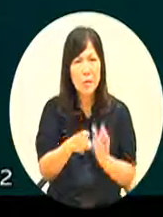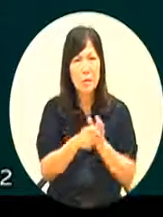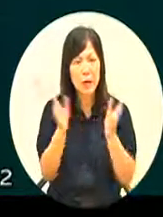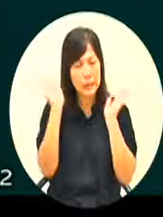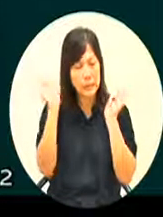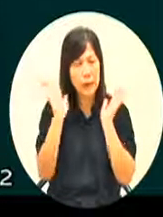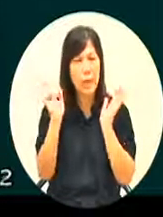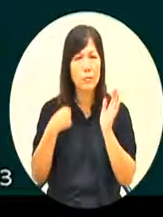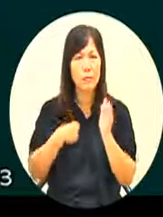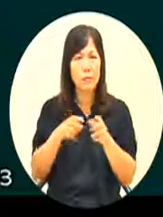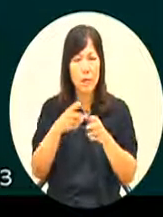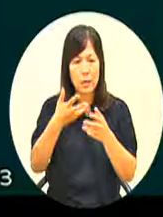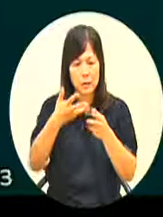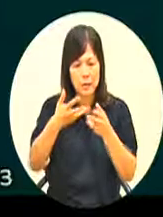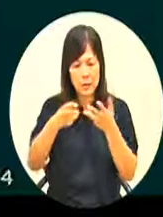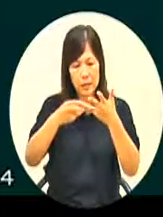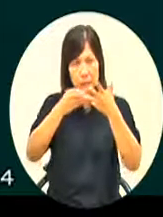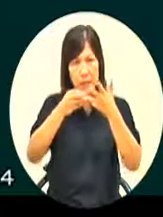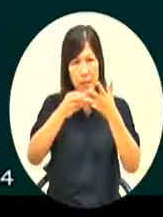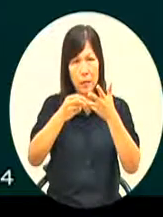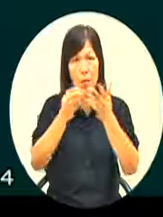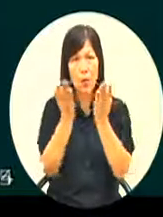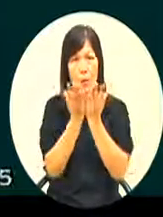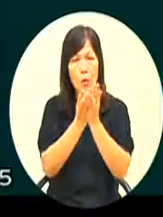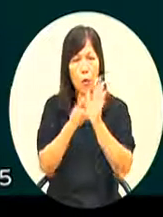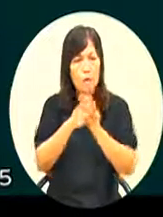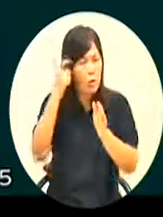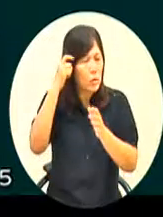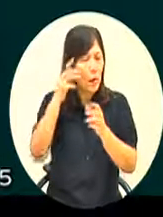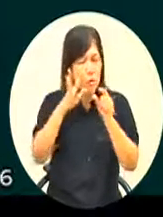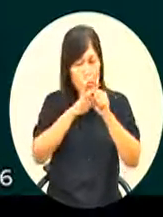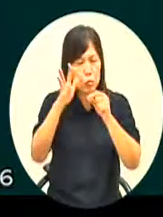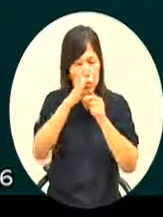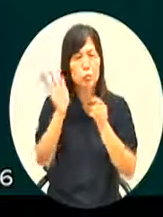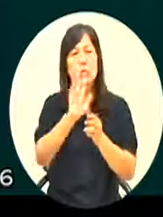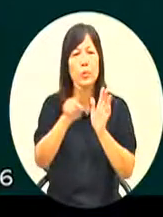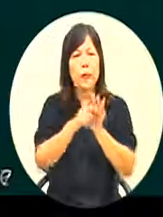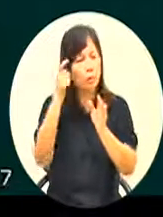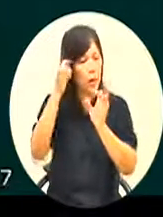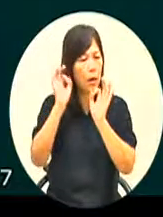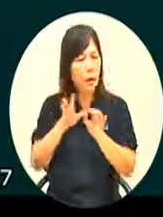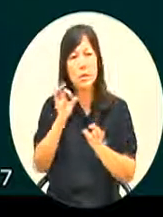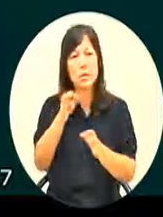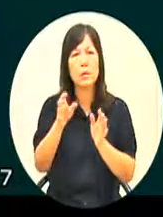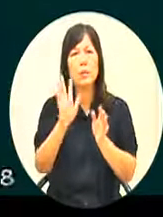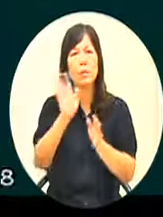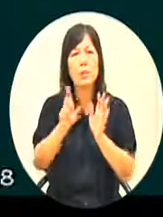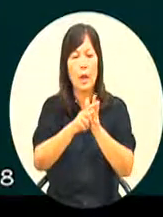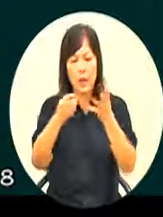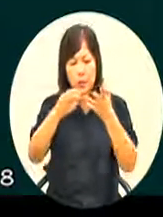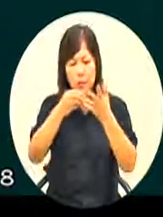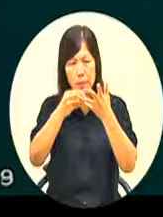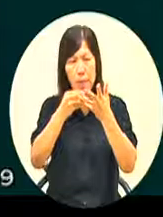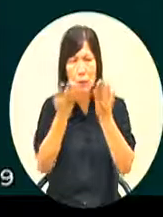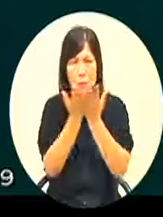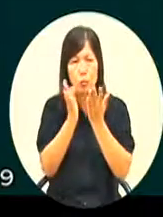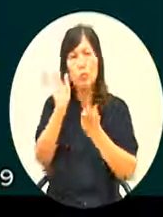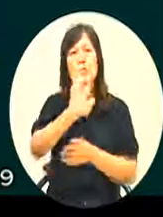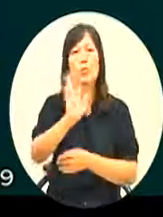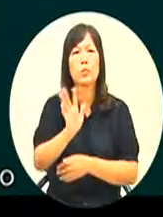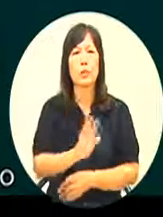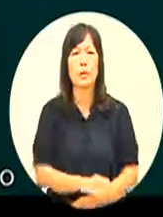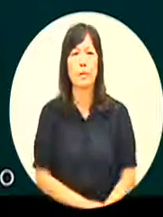孩第八堂课，因为他不想上高中了，我也不要浪费这个钱，第八堂我就不要上。”他